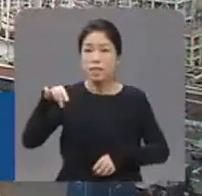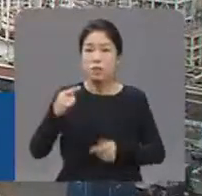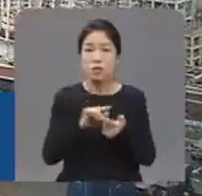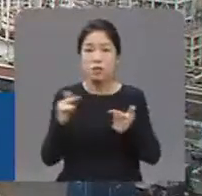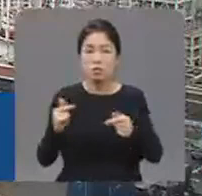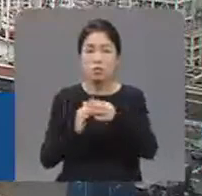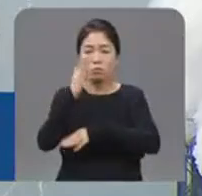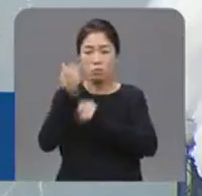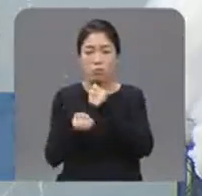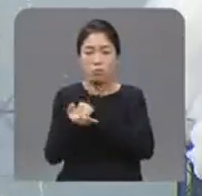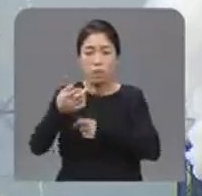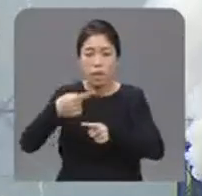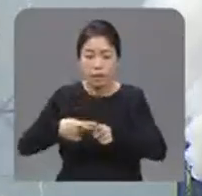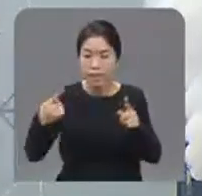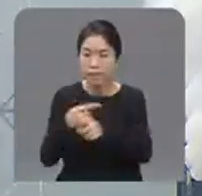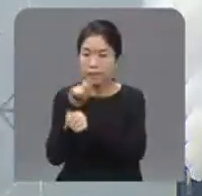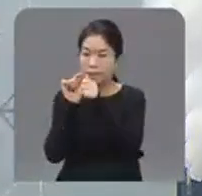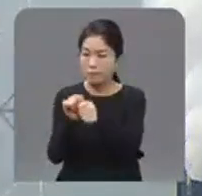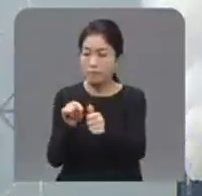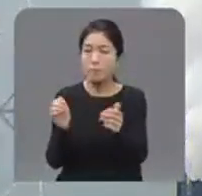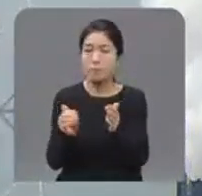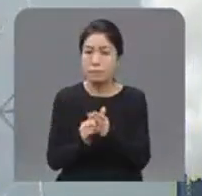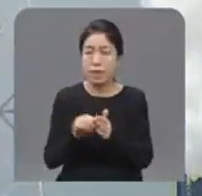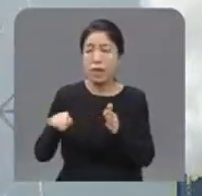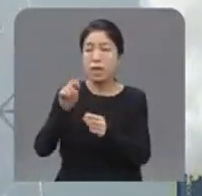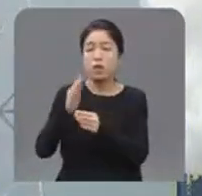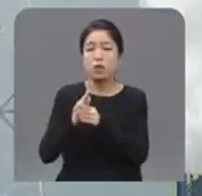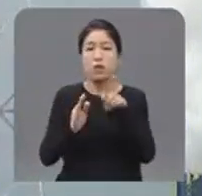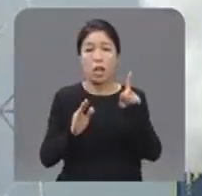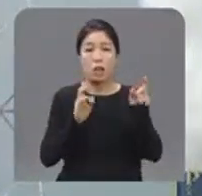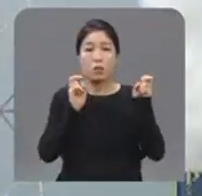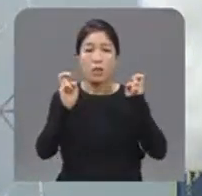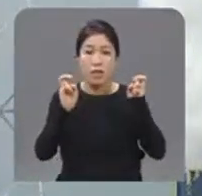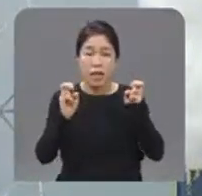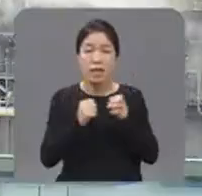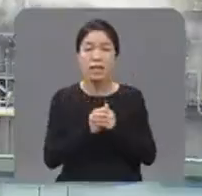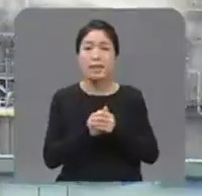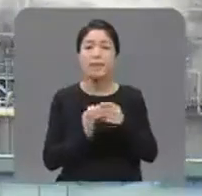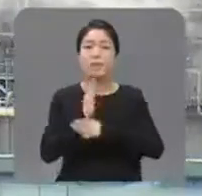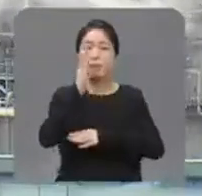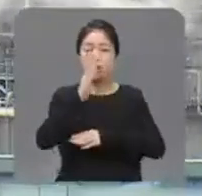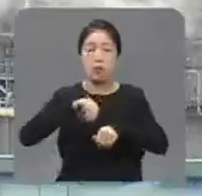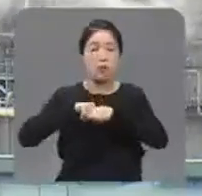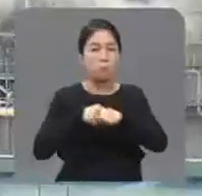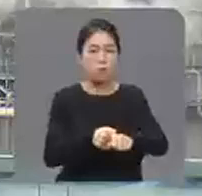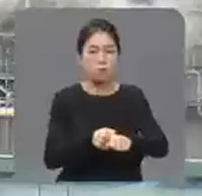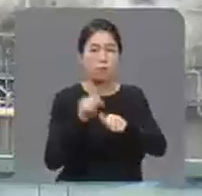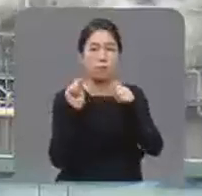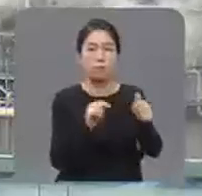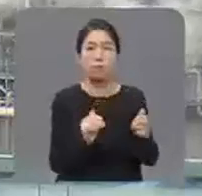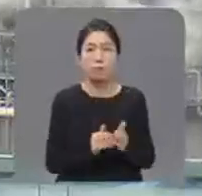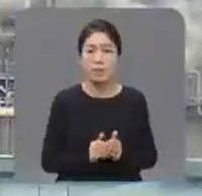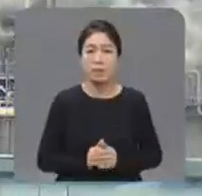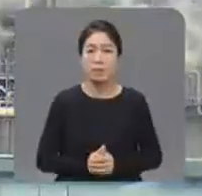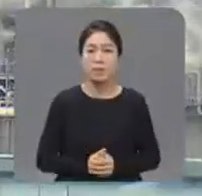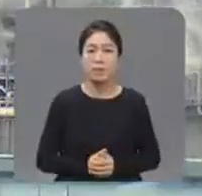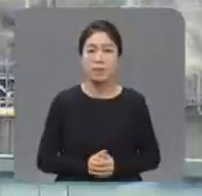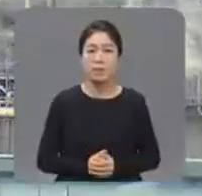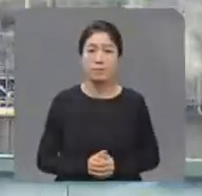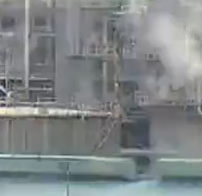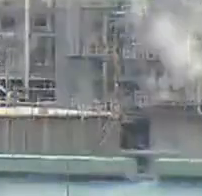초과 배출했다가 개선 명령을 받았고 이 가운데 한 개 업체는 초과 배출 부과금을 부과받았습니다.